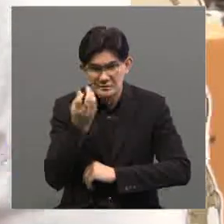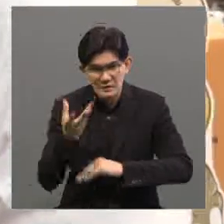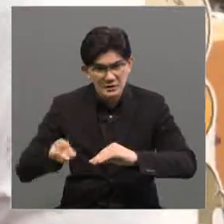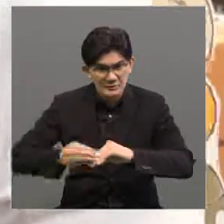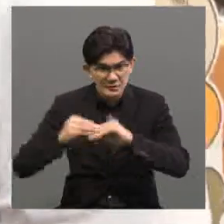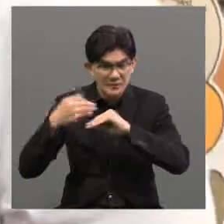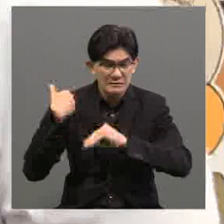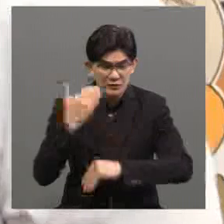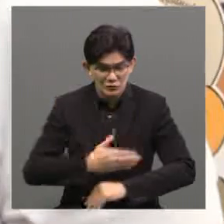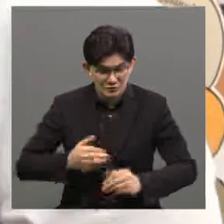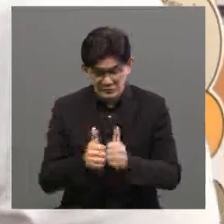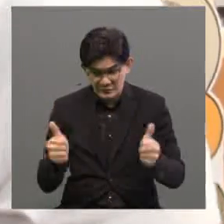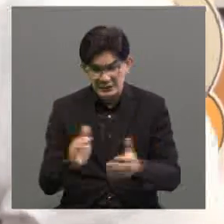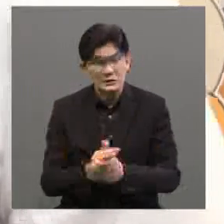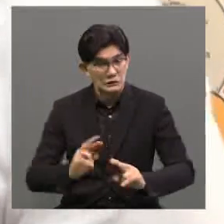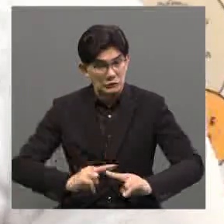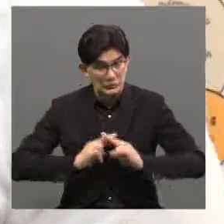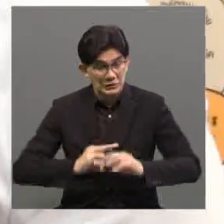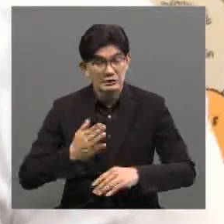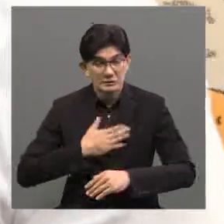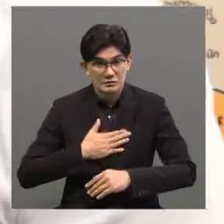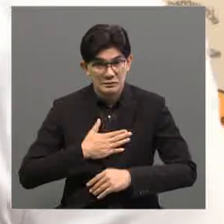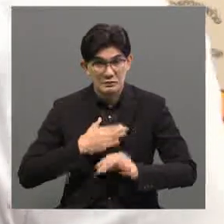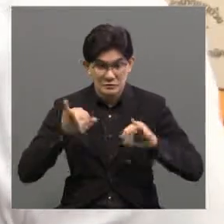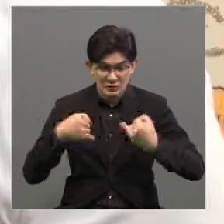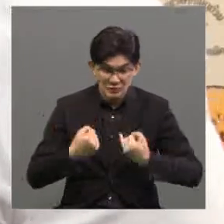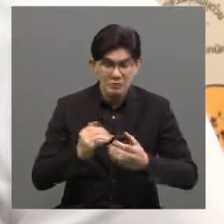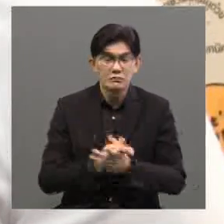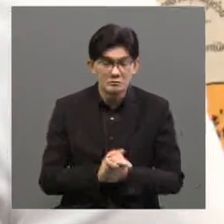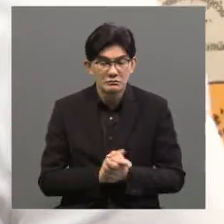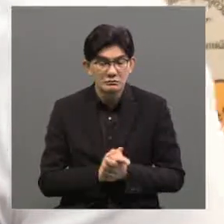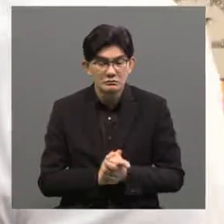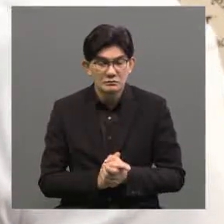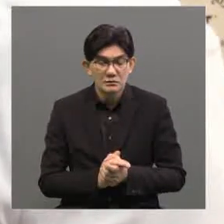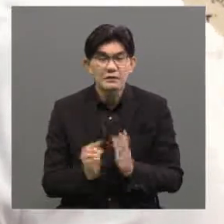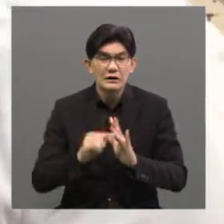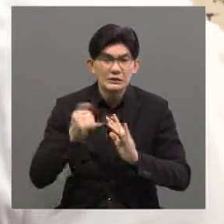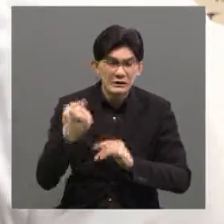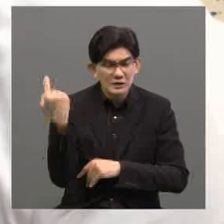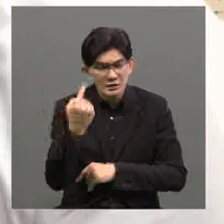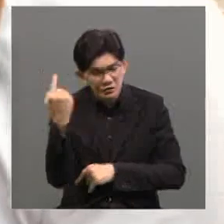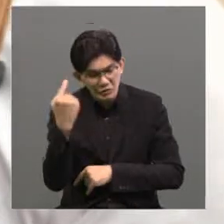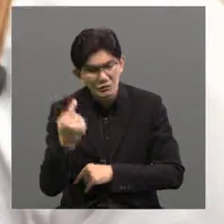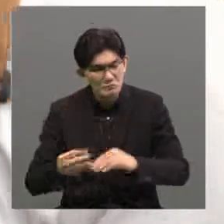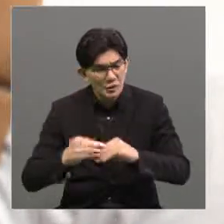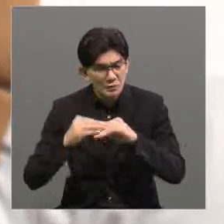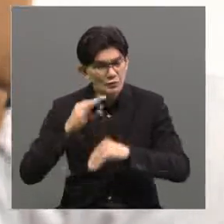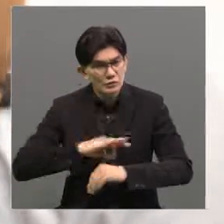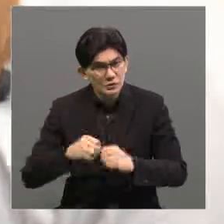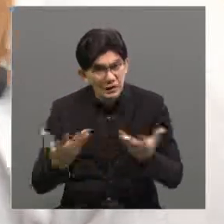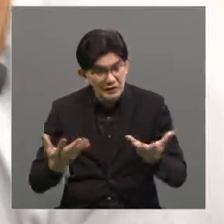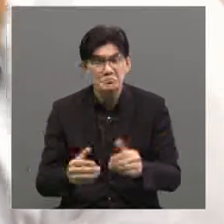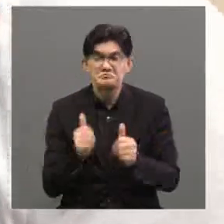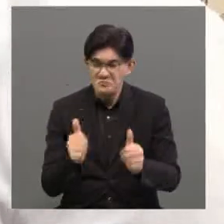งครับที่ผู้ประกอบการเองในฐานะผู้ประกอบการงานที่ประกาศกินเจทำให้นักท่องเที่ยวเข้ามาเพิ่มขึ้นรู้สึก โอ้ดี